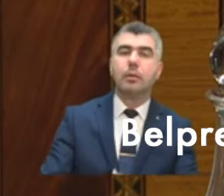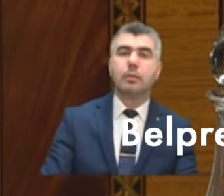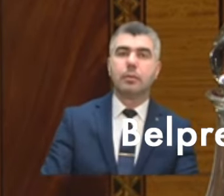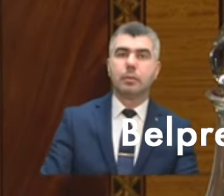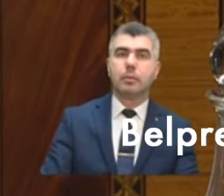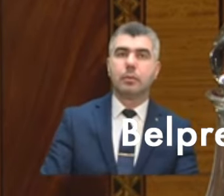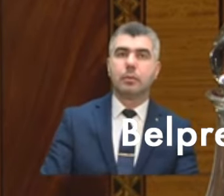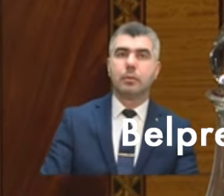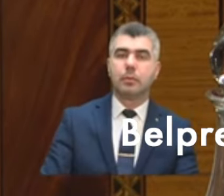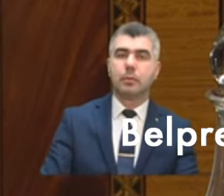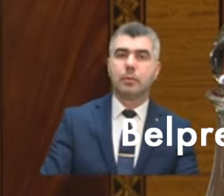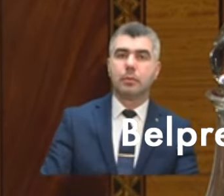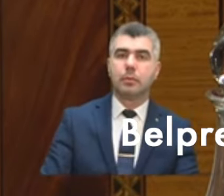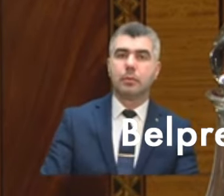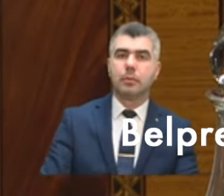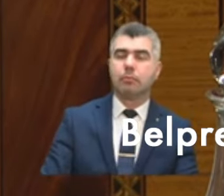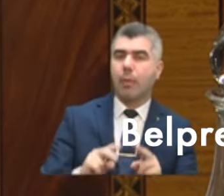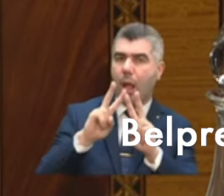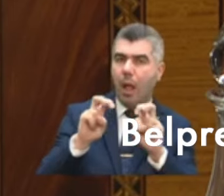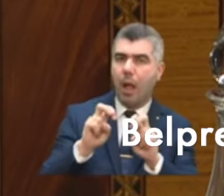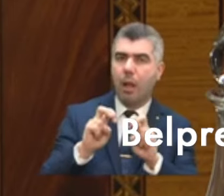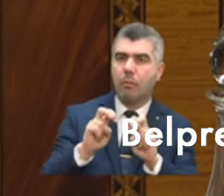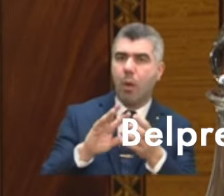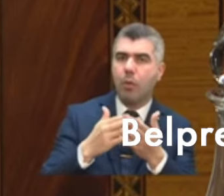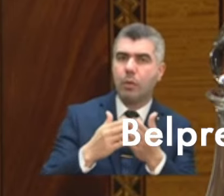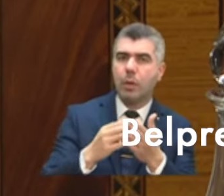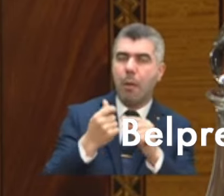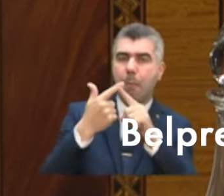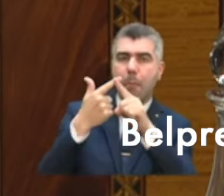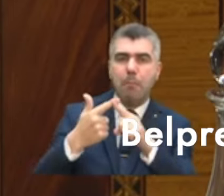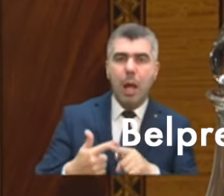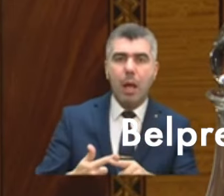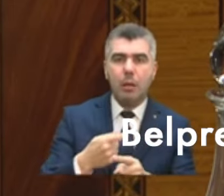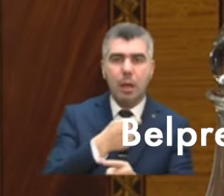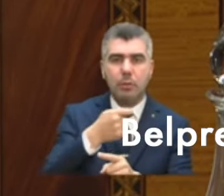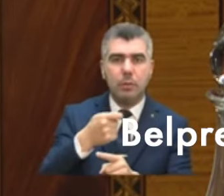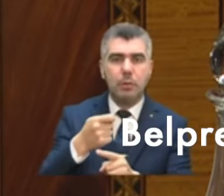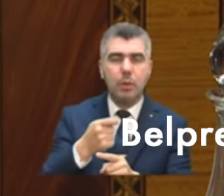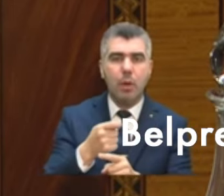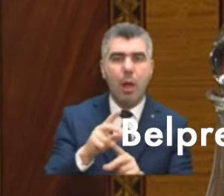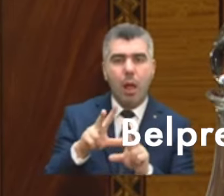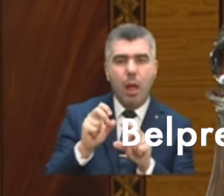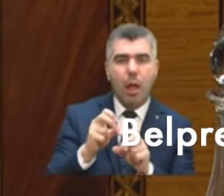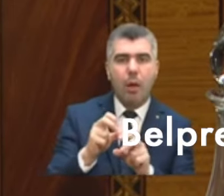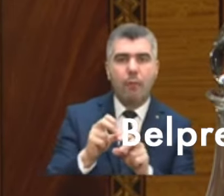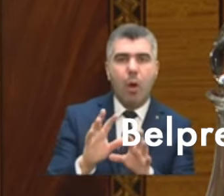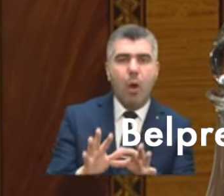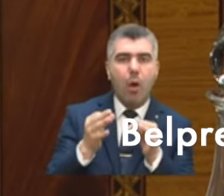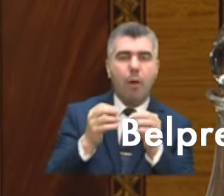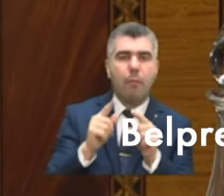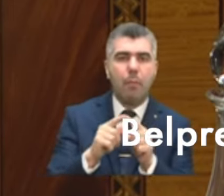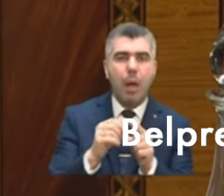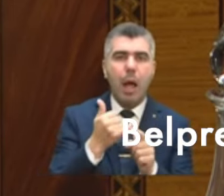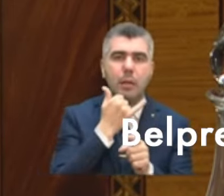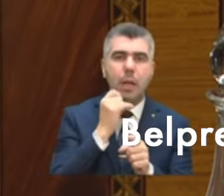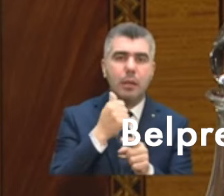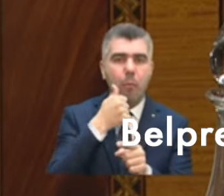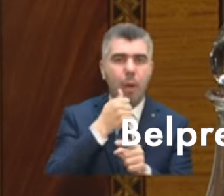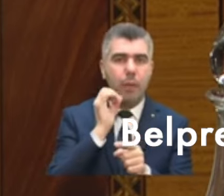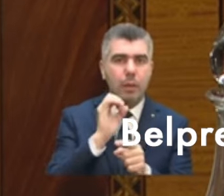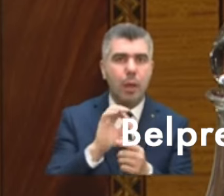الاعلى التي تقوم بمهام رقابه صرف المال العام وكشف الاختلالات التي تطال منظومه تدبير المال